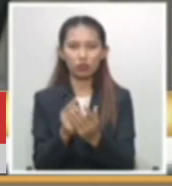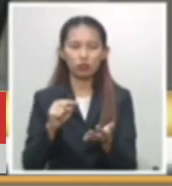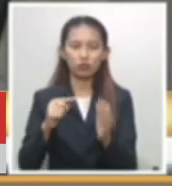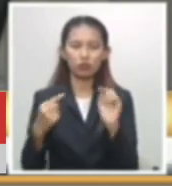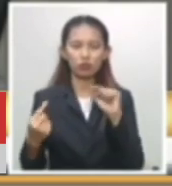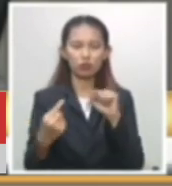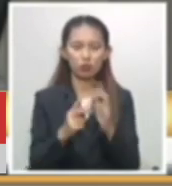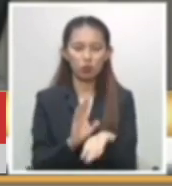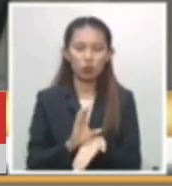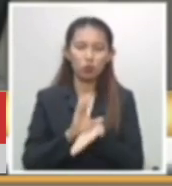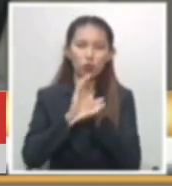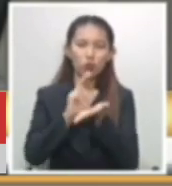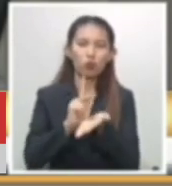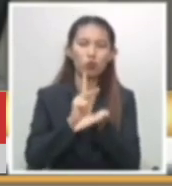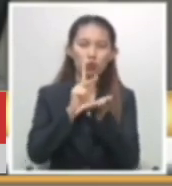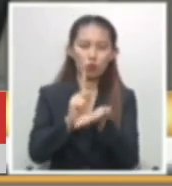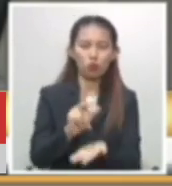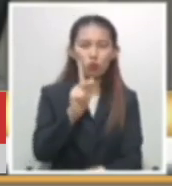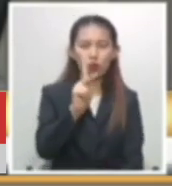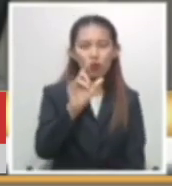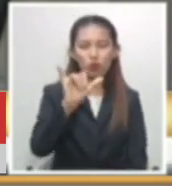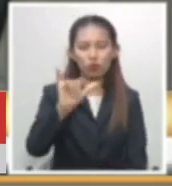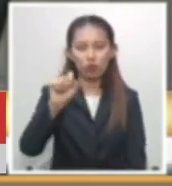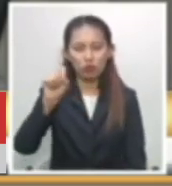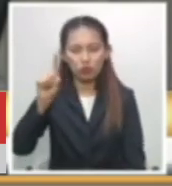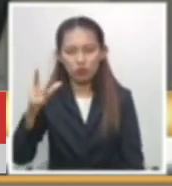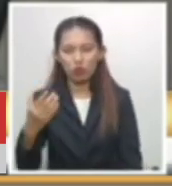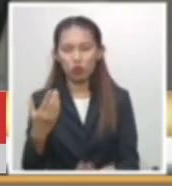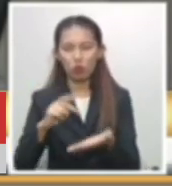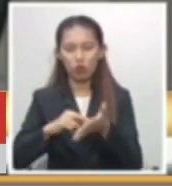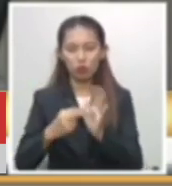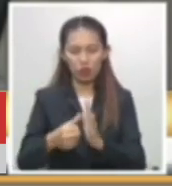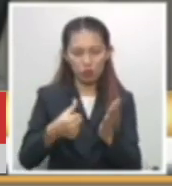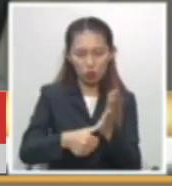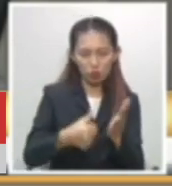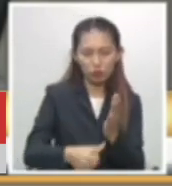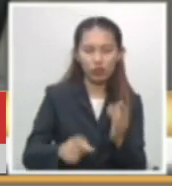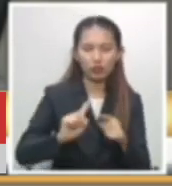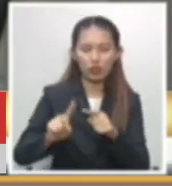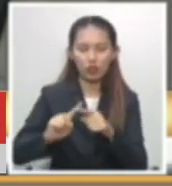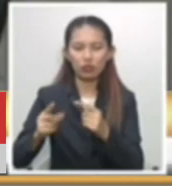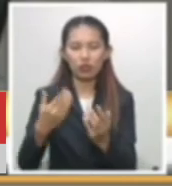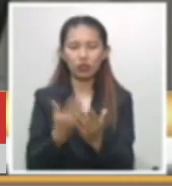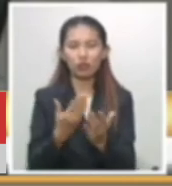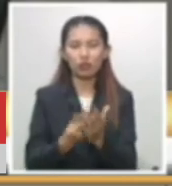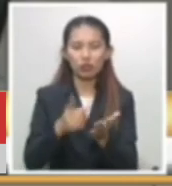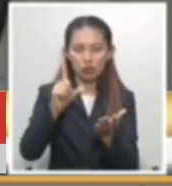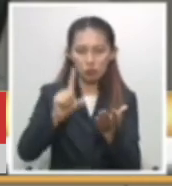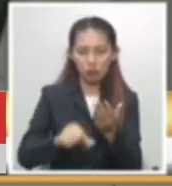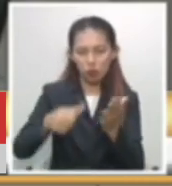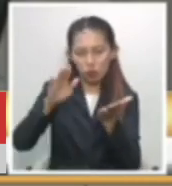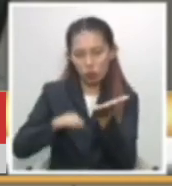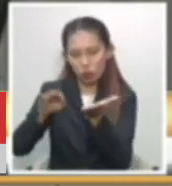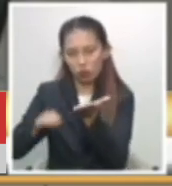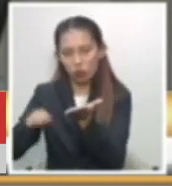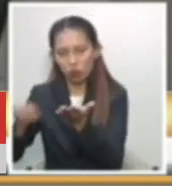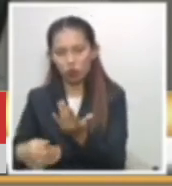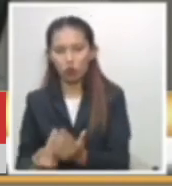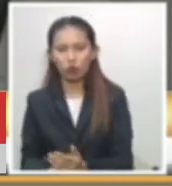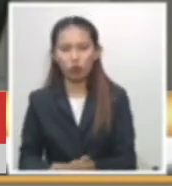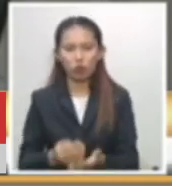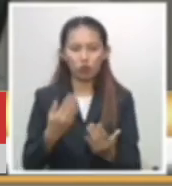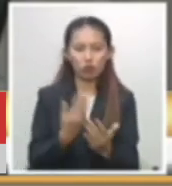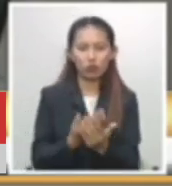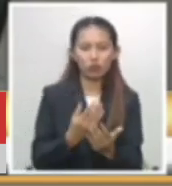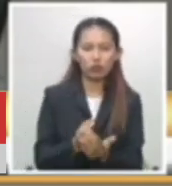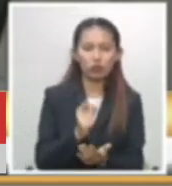ในรายละเอียดบอกว่าจะยกเลิกดอกเบี้ยยกเลิกค่าปรับหมดภาระผู้ค้ำประกันผ่อนเฉพาะต้นได้10